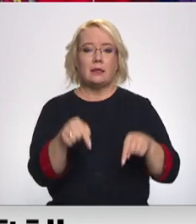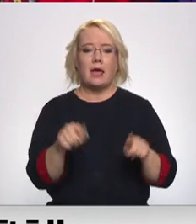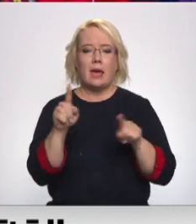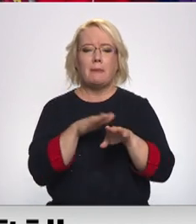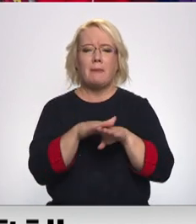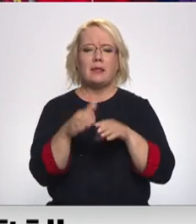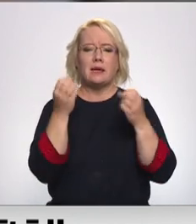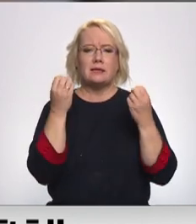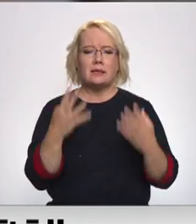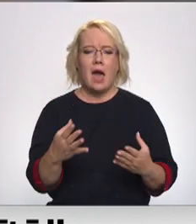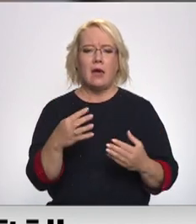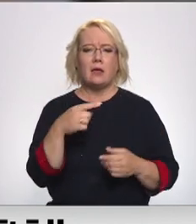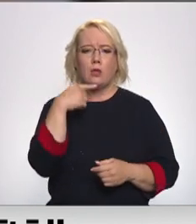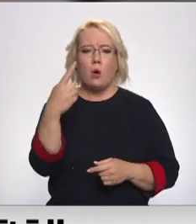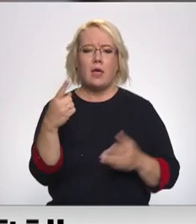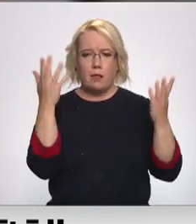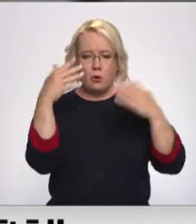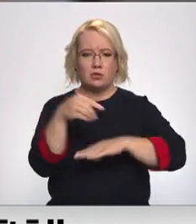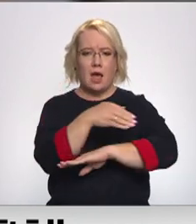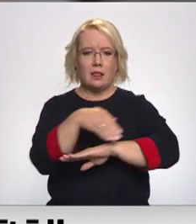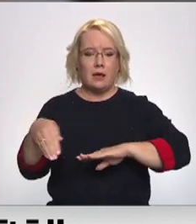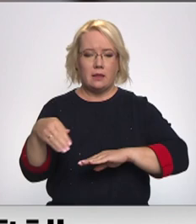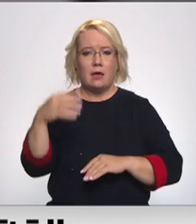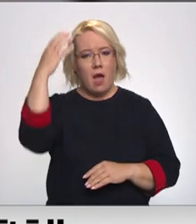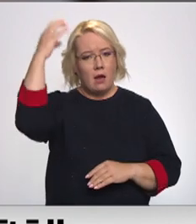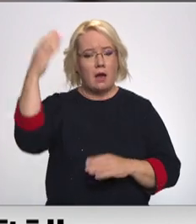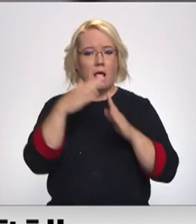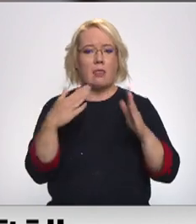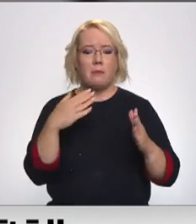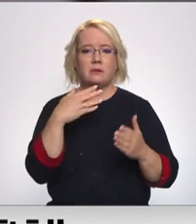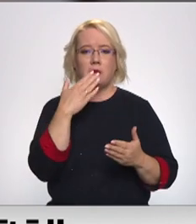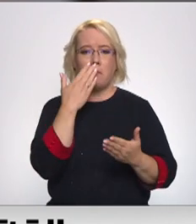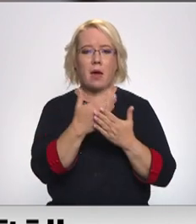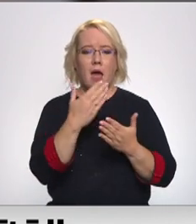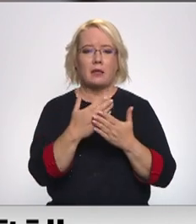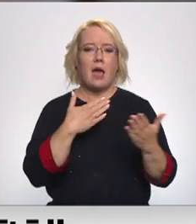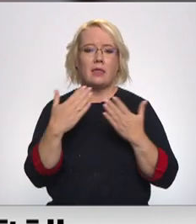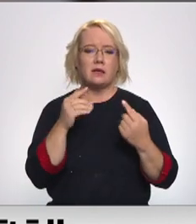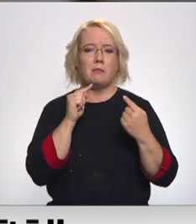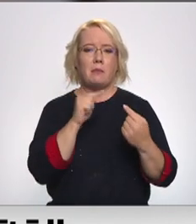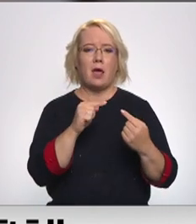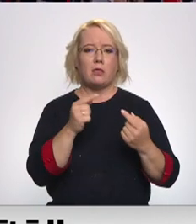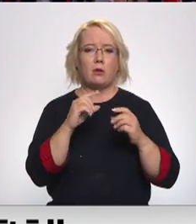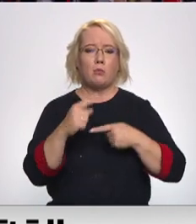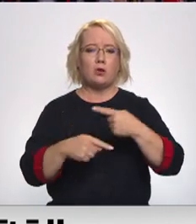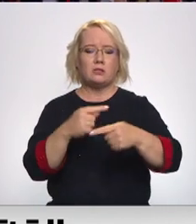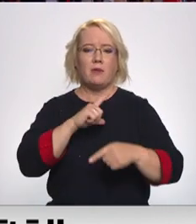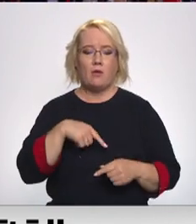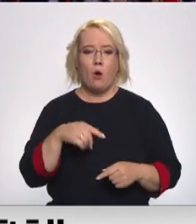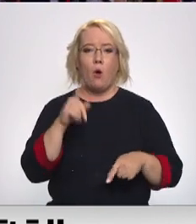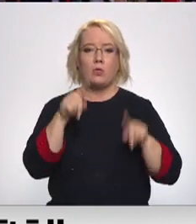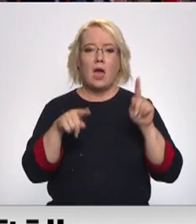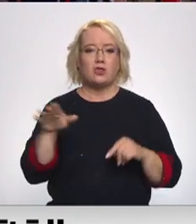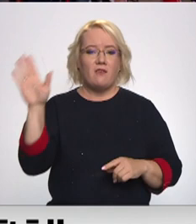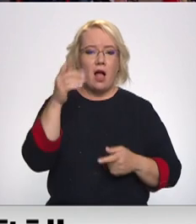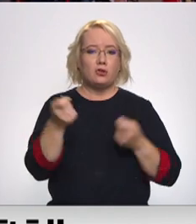pilnīgi skaidri novilkta tāda politiskā līnija. Karaļnāms ir parādījis savu attieksmi pret procesiem pasaulē, jo ir valstu vadītāji, kuri nav aicināti,